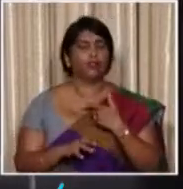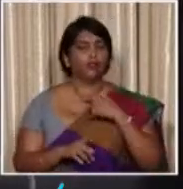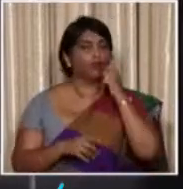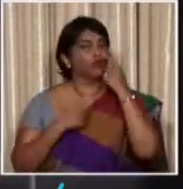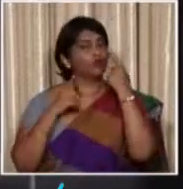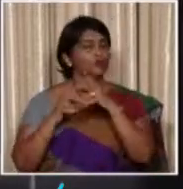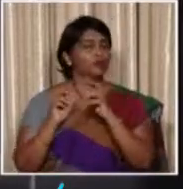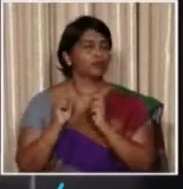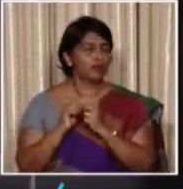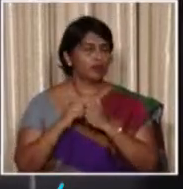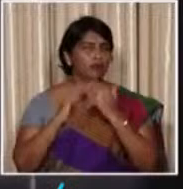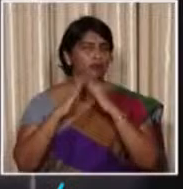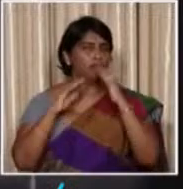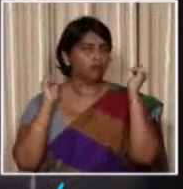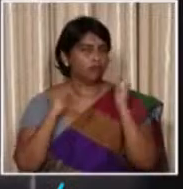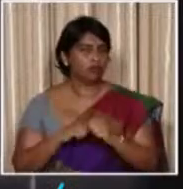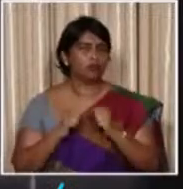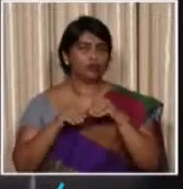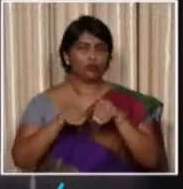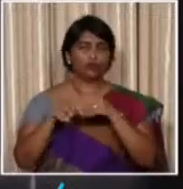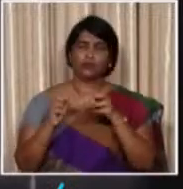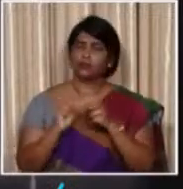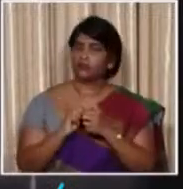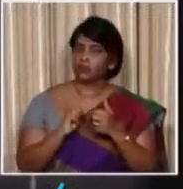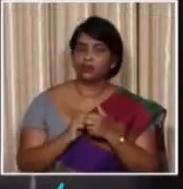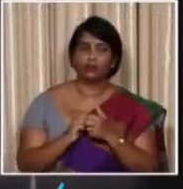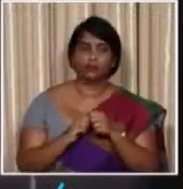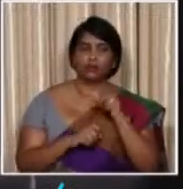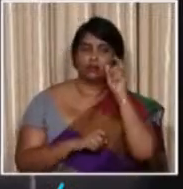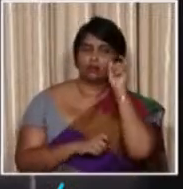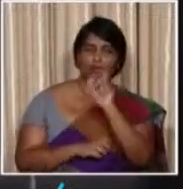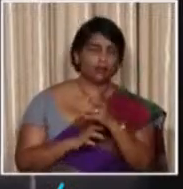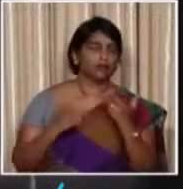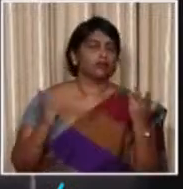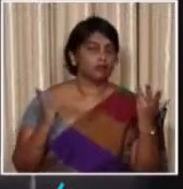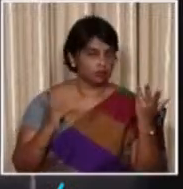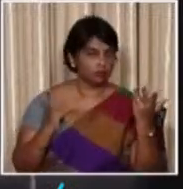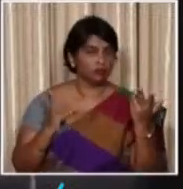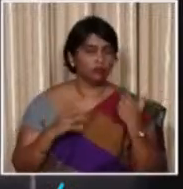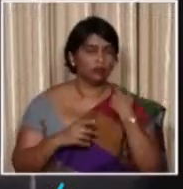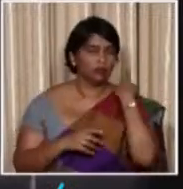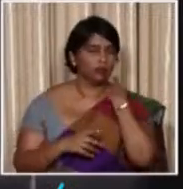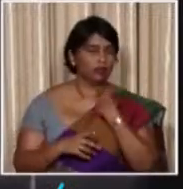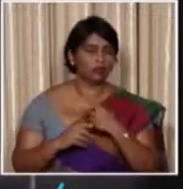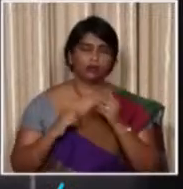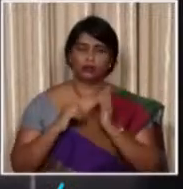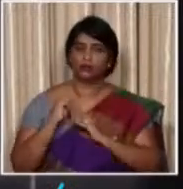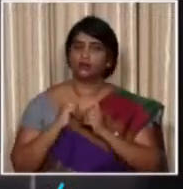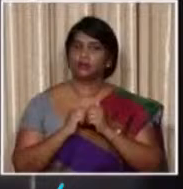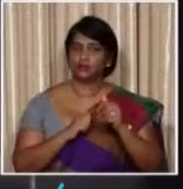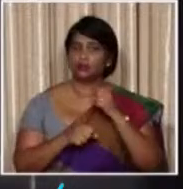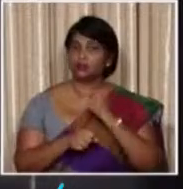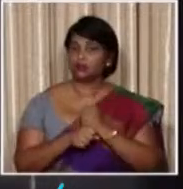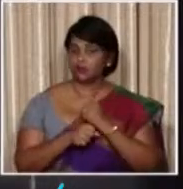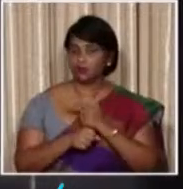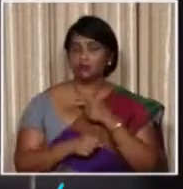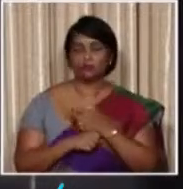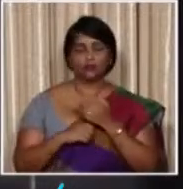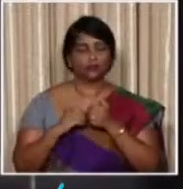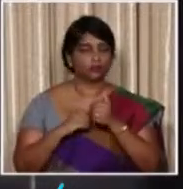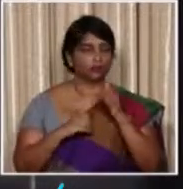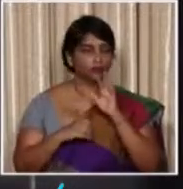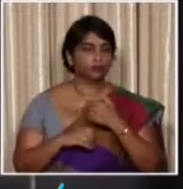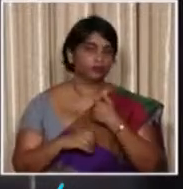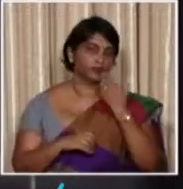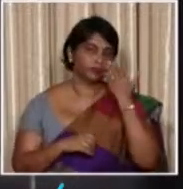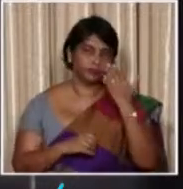මිනිස්සුන්ට වෙන හානිය, දේපළ හානිය, කෘෂිකර්මයට වෙන හානිය ඒව ගැන අවධානය යොමු කරන්න නැතුව අලස ක්‍රියාමාර්ගයක් ජනතා රජය අනුගමනය කරනවා